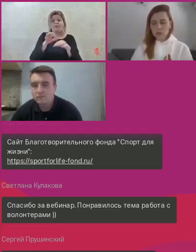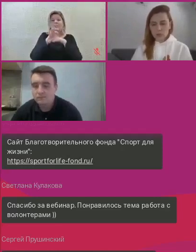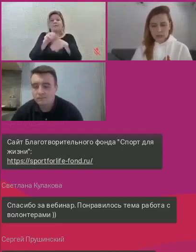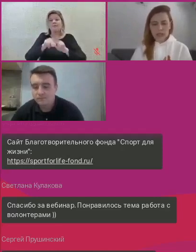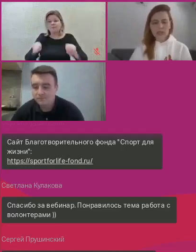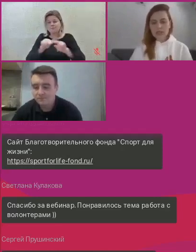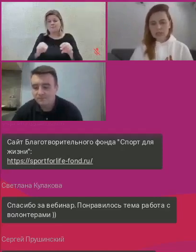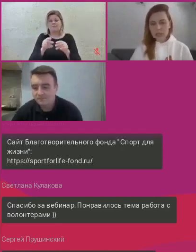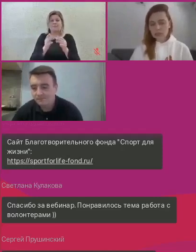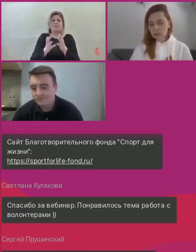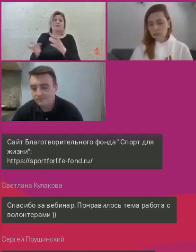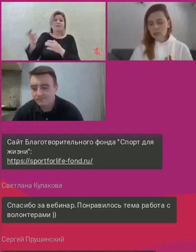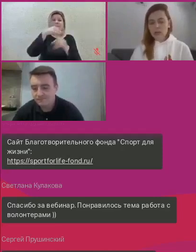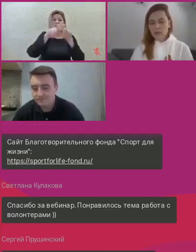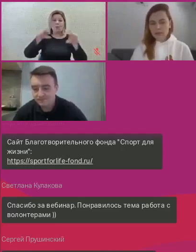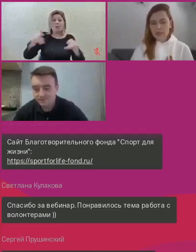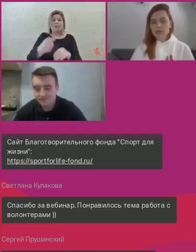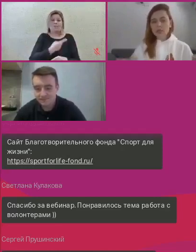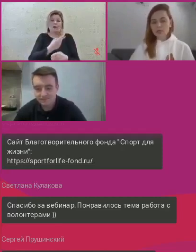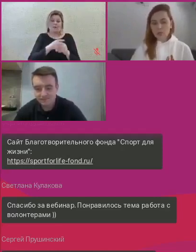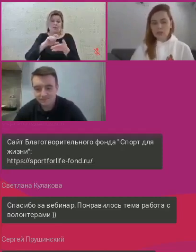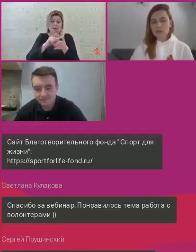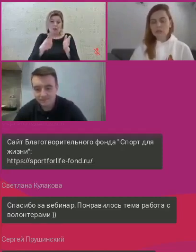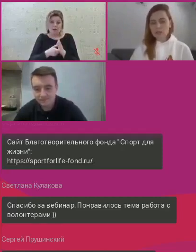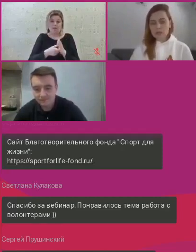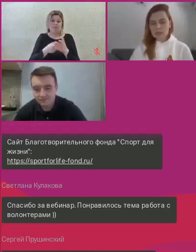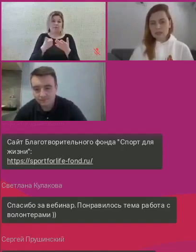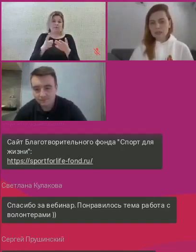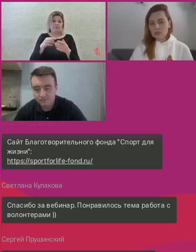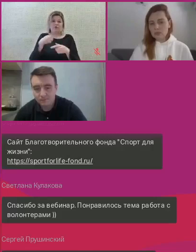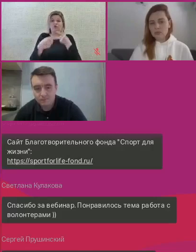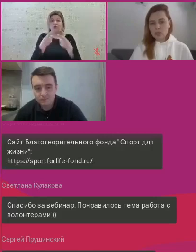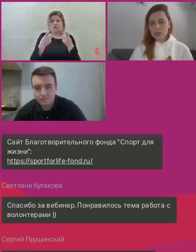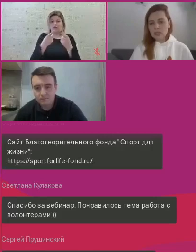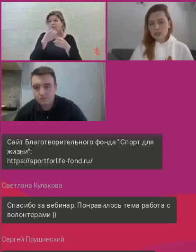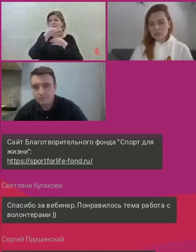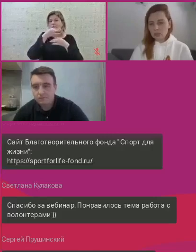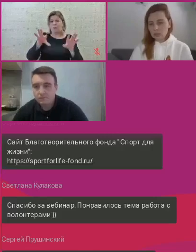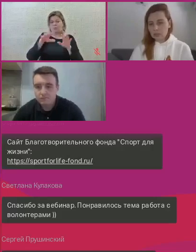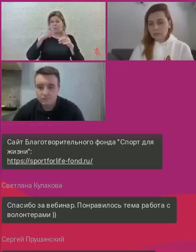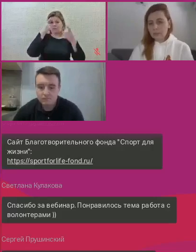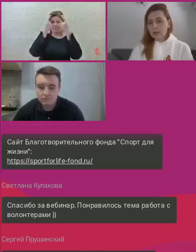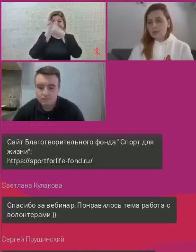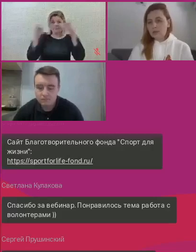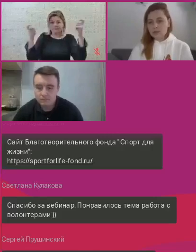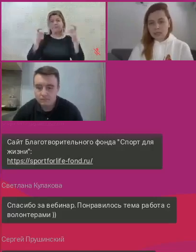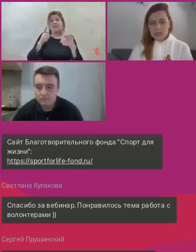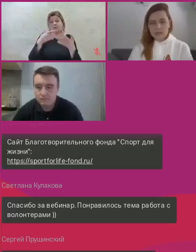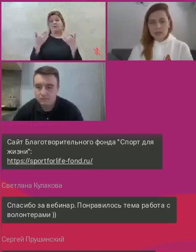интернет, партнеры, друзья и так далее, тому подобное, провели, все, у вас появилась база волонтеров, начинайте с ней